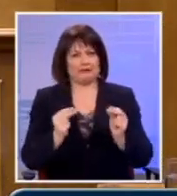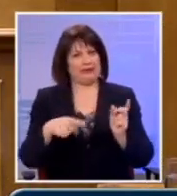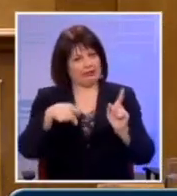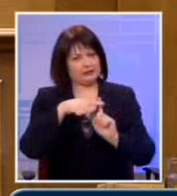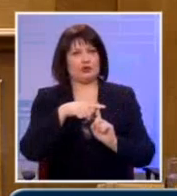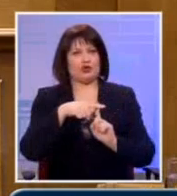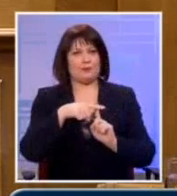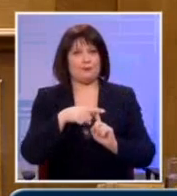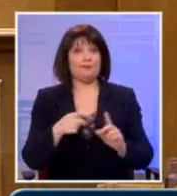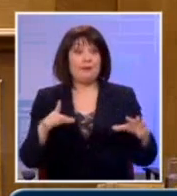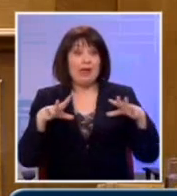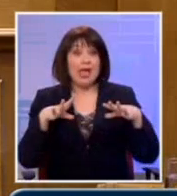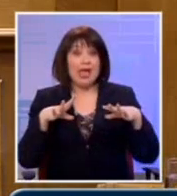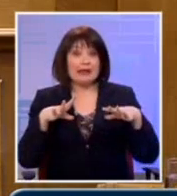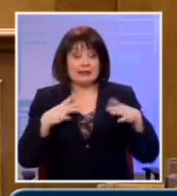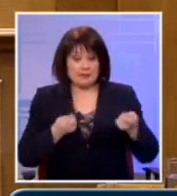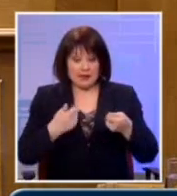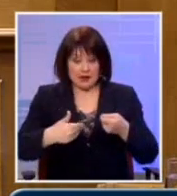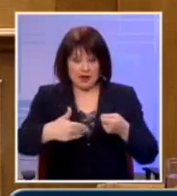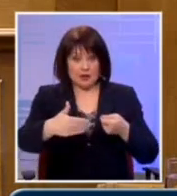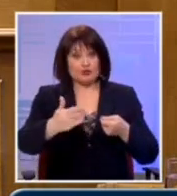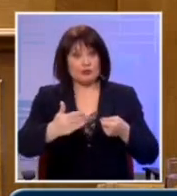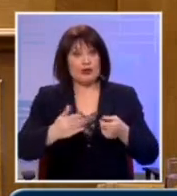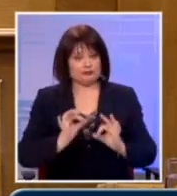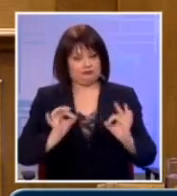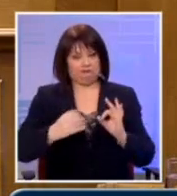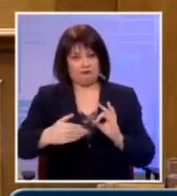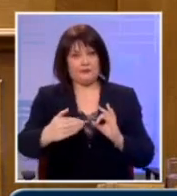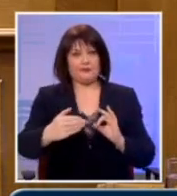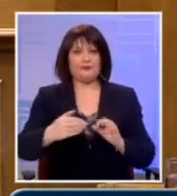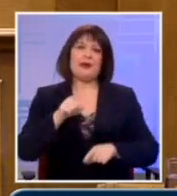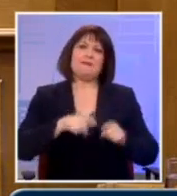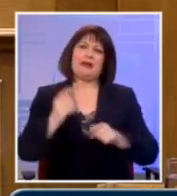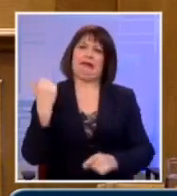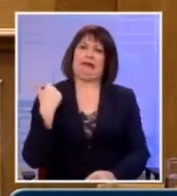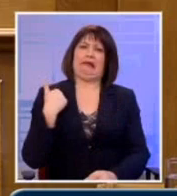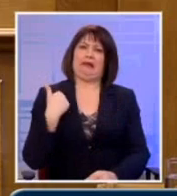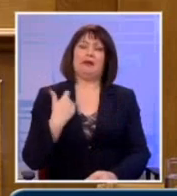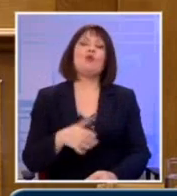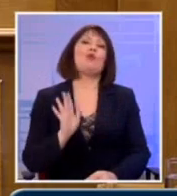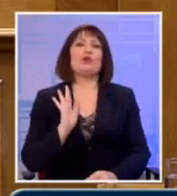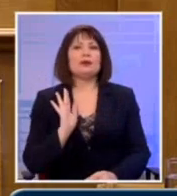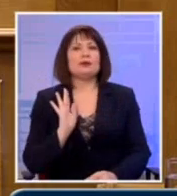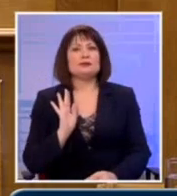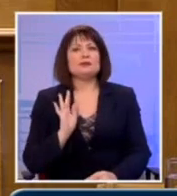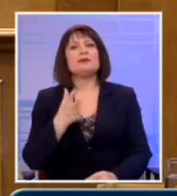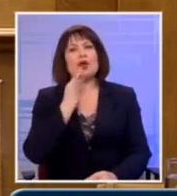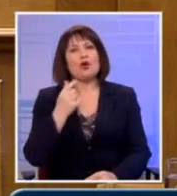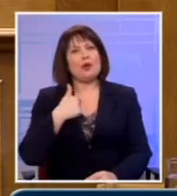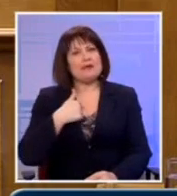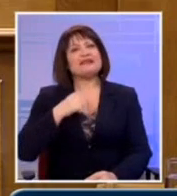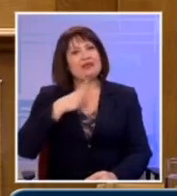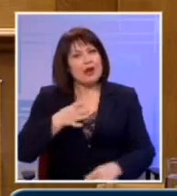Είμαστε έτοιμοι να τις υλοποιήσουμε και θα τις υλοποιήσουμε. Όχι γιατί κάποιοι μας τις ζητάνε, αλλά γιατί εμείς θέλουμε